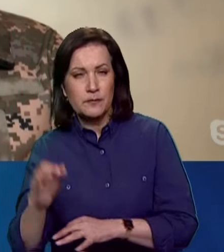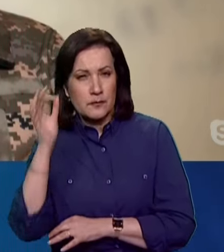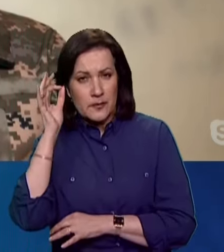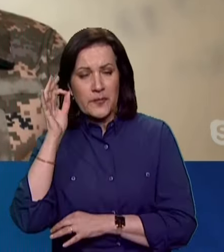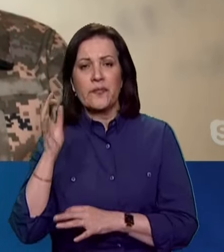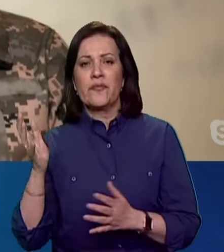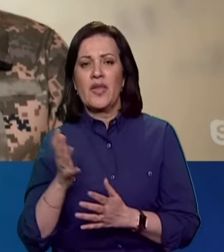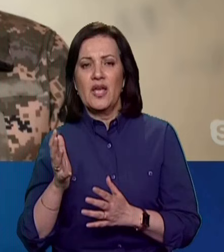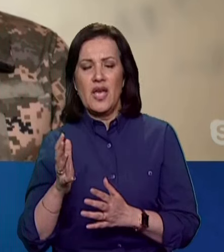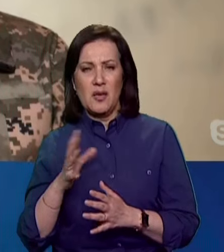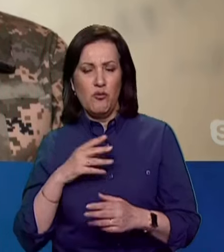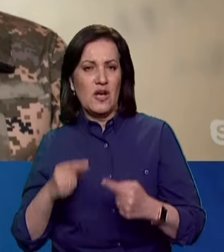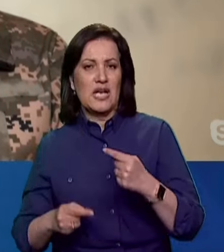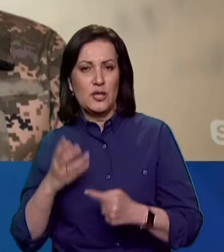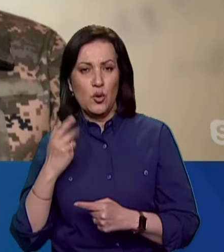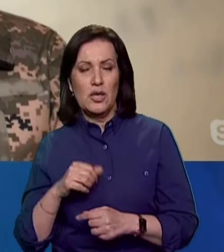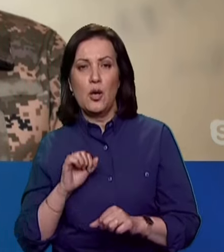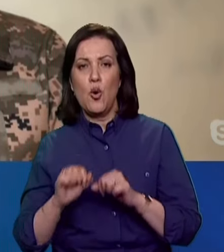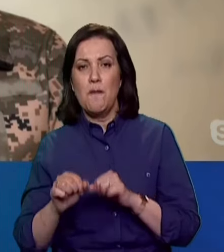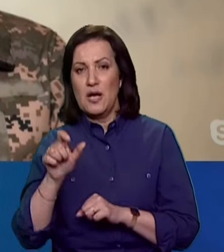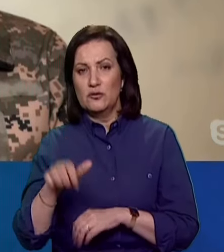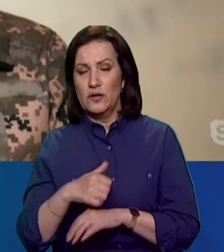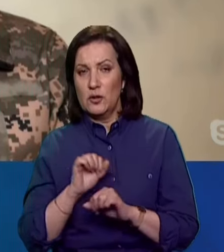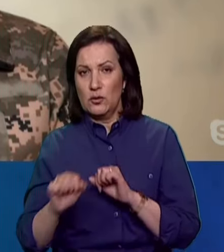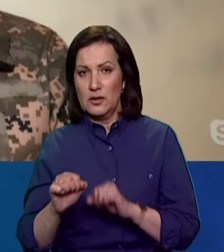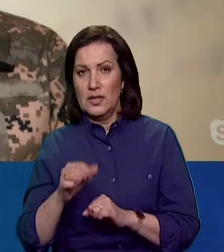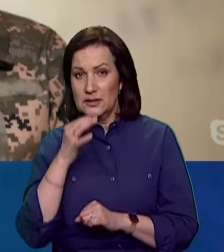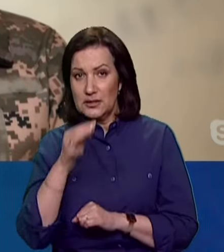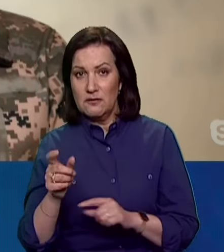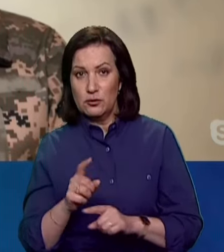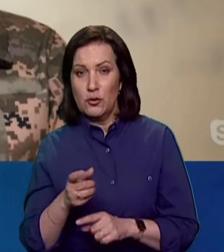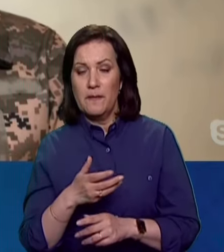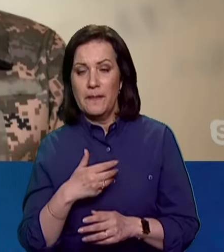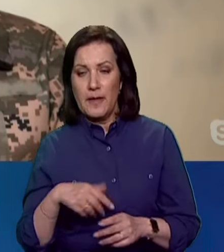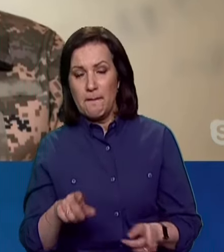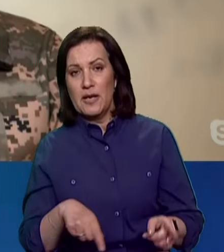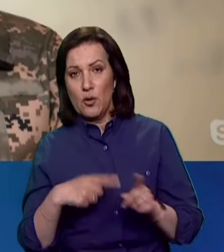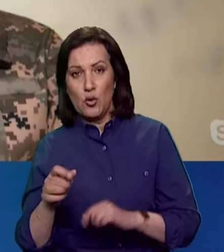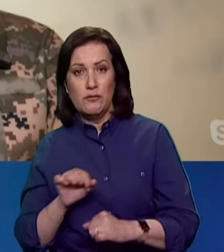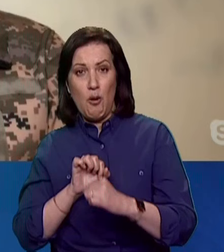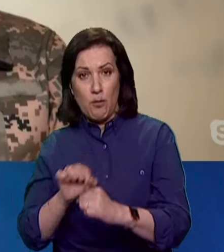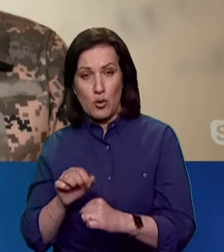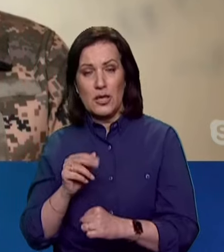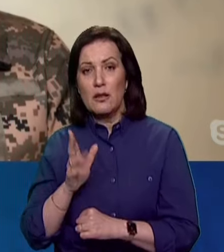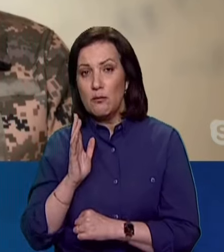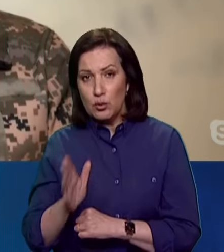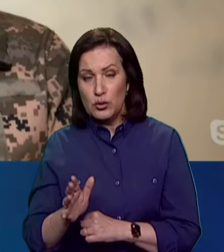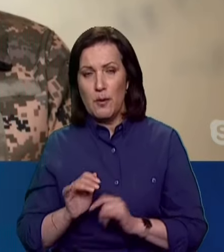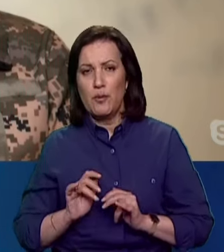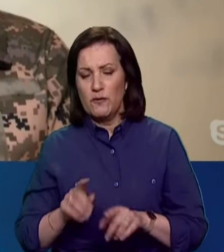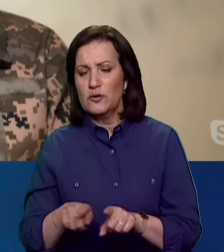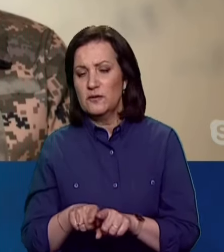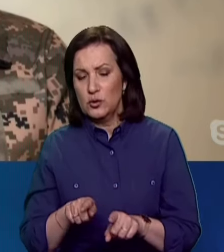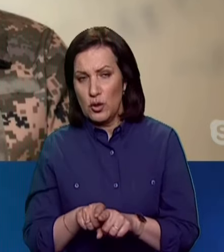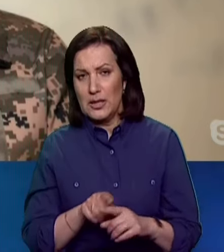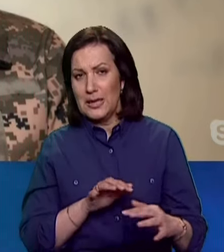пригадуємо, який шквал критики був, коли головнокомандувач сказав, що ми переходимо в оборону, але будемо проводити все